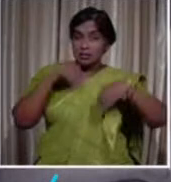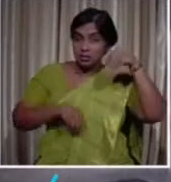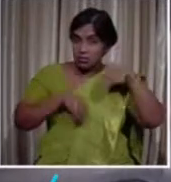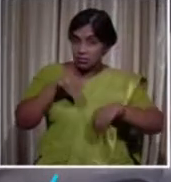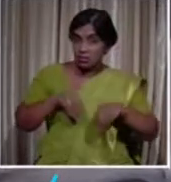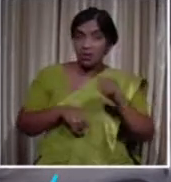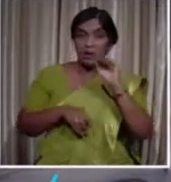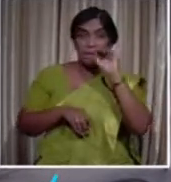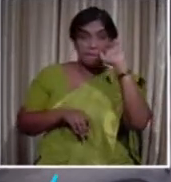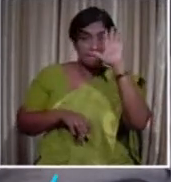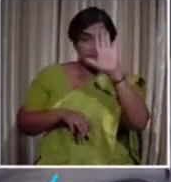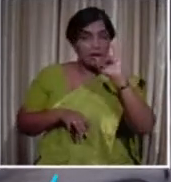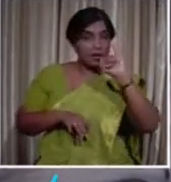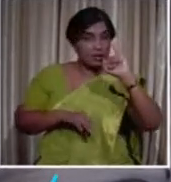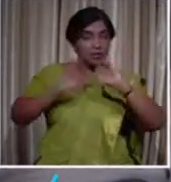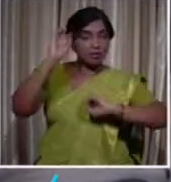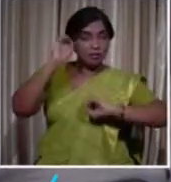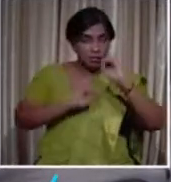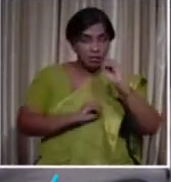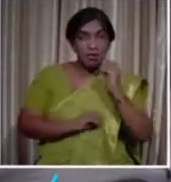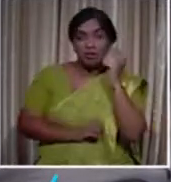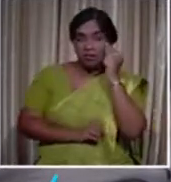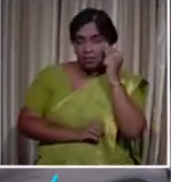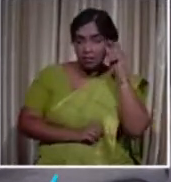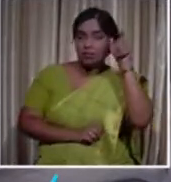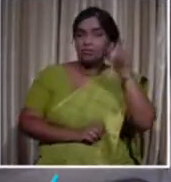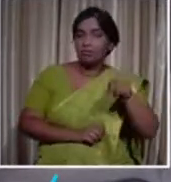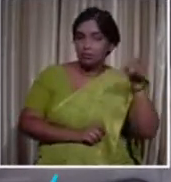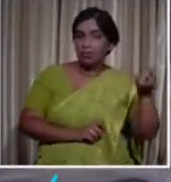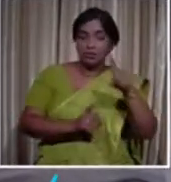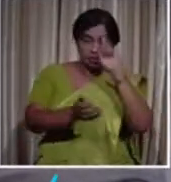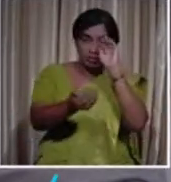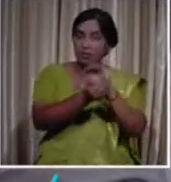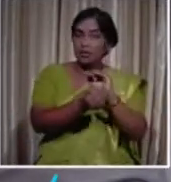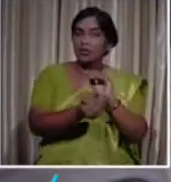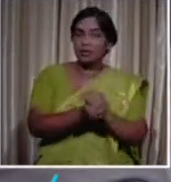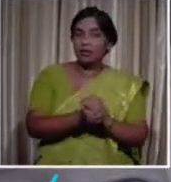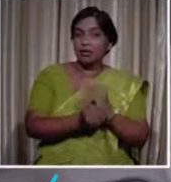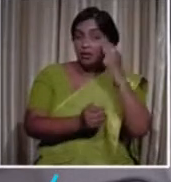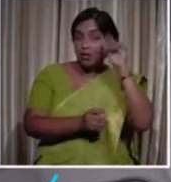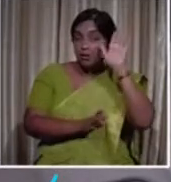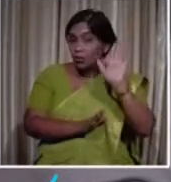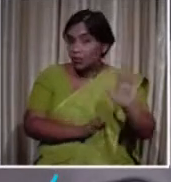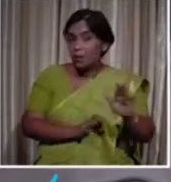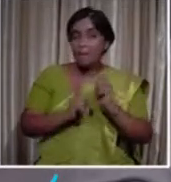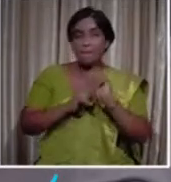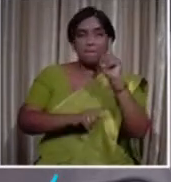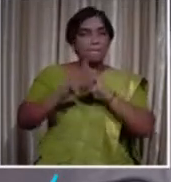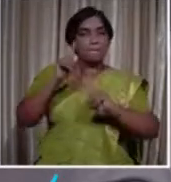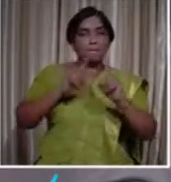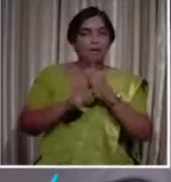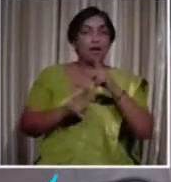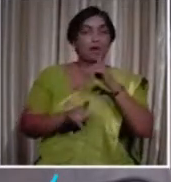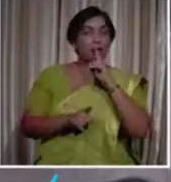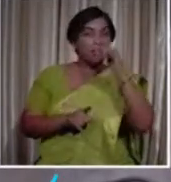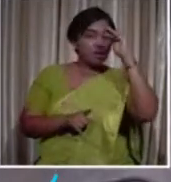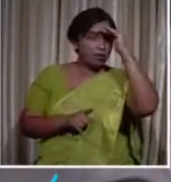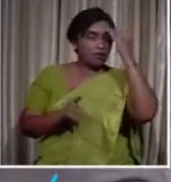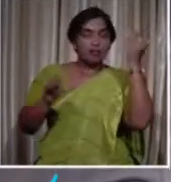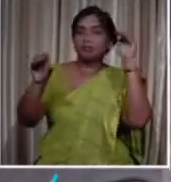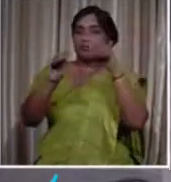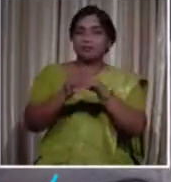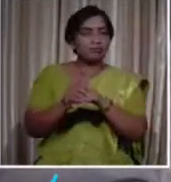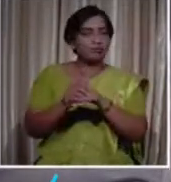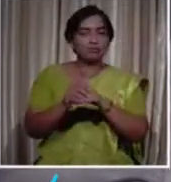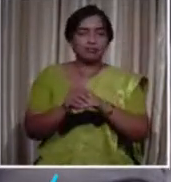ඡන්දදායකයන්ගෙන් 156ක් වෙච්ච කාන්තාවන් ඉන්න රටේ කාන්තාවකට පාර්ලිමේන්තුවේ කතානායක ධූරයට